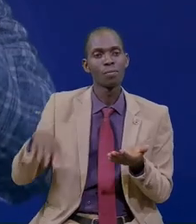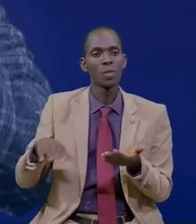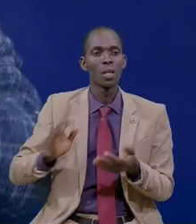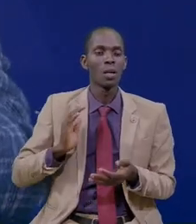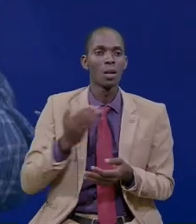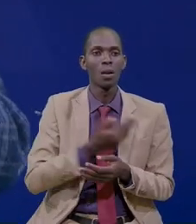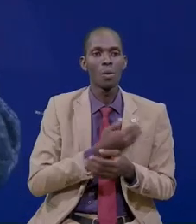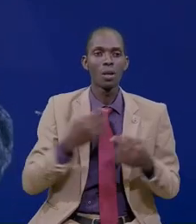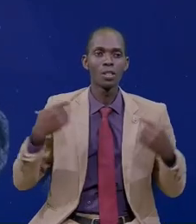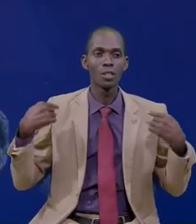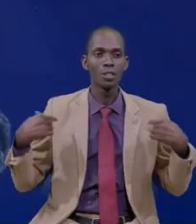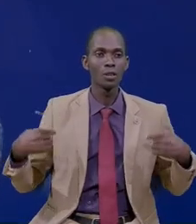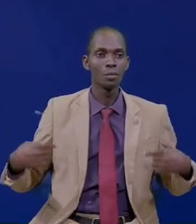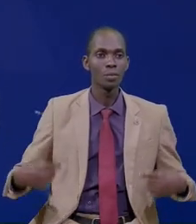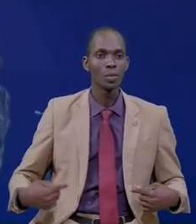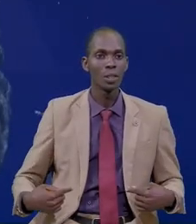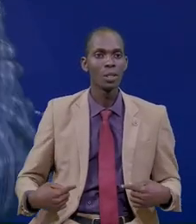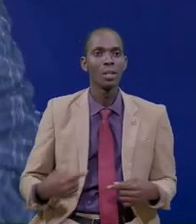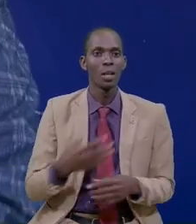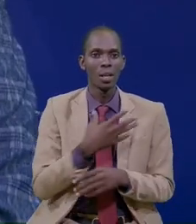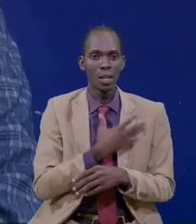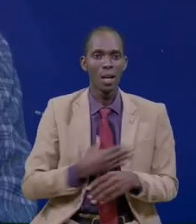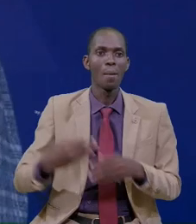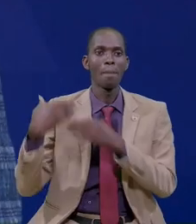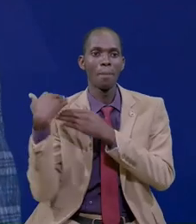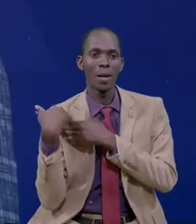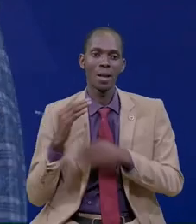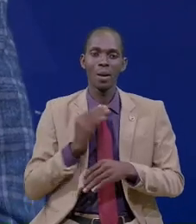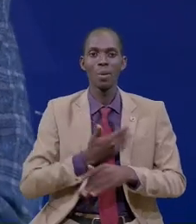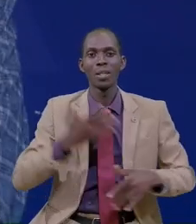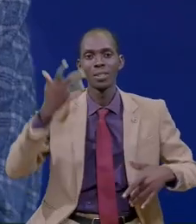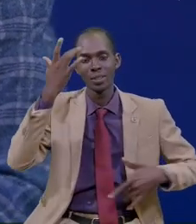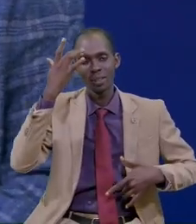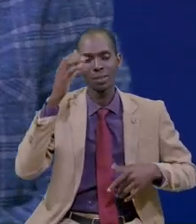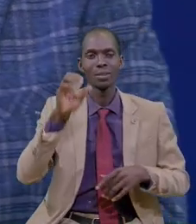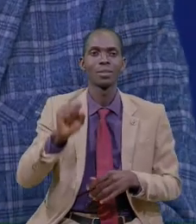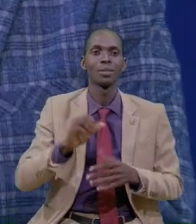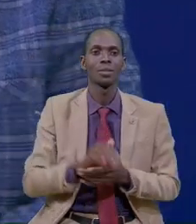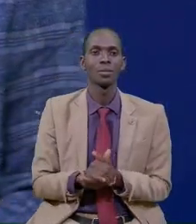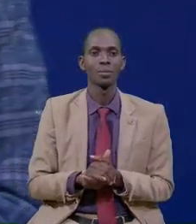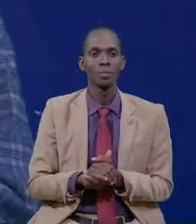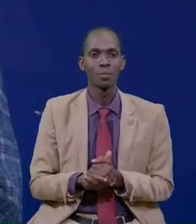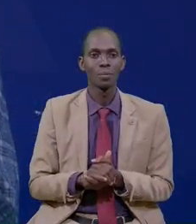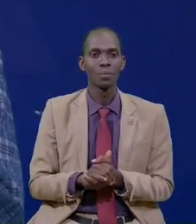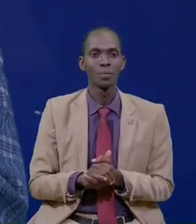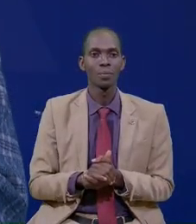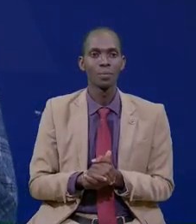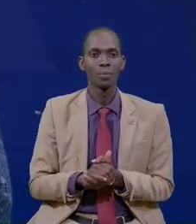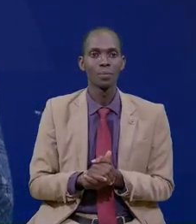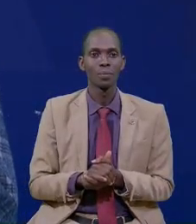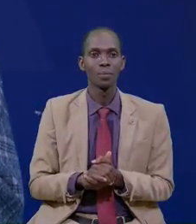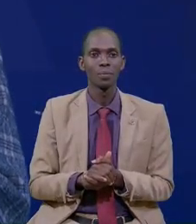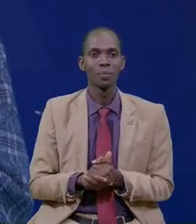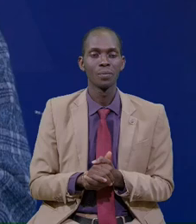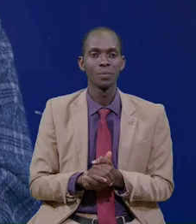our infirmities and bear our sickness. Afin que s'accomplisse ce qui avait été annoncé par Isaïe le